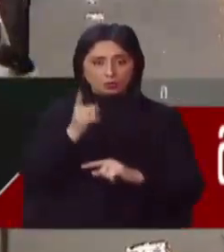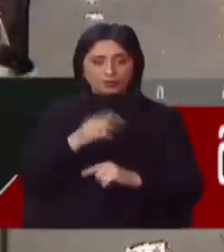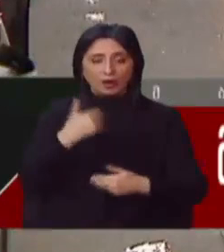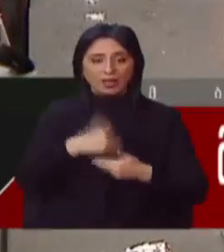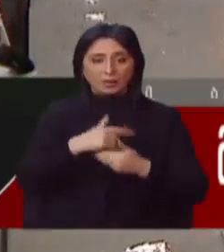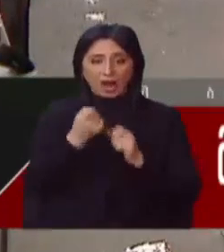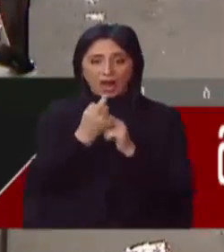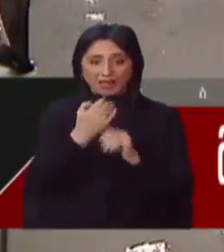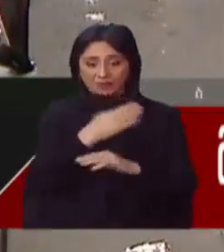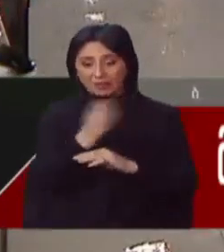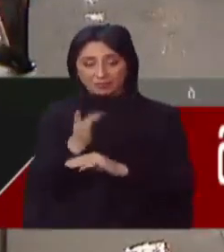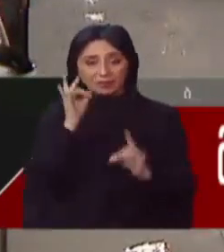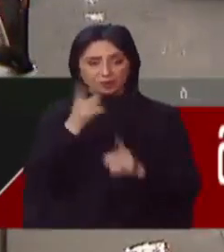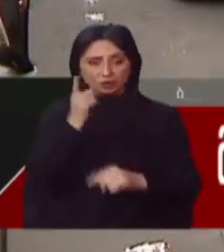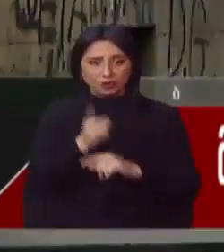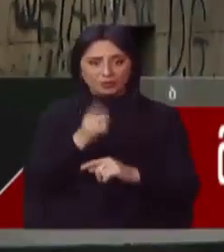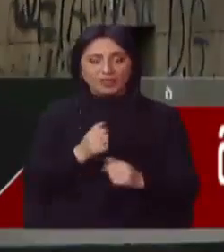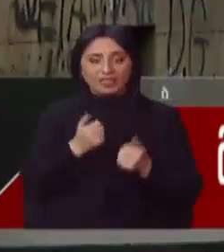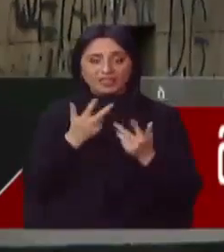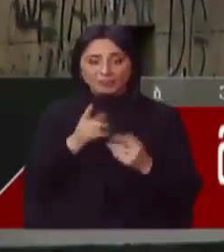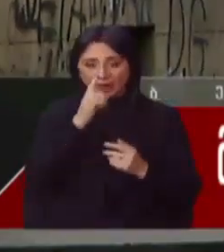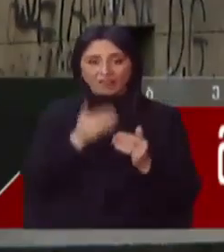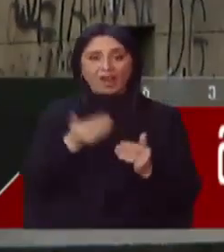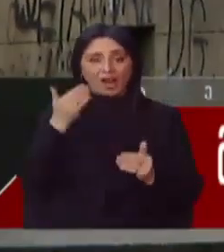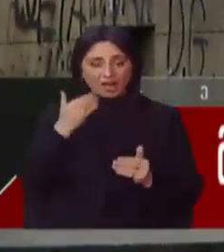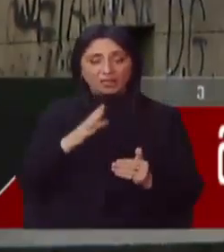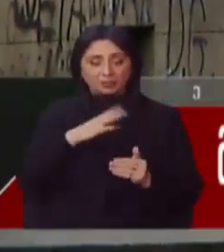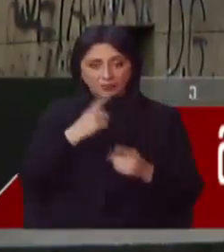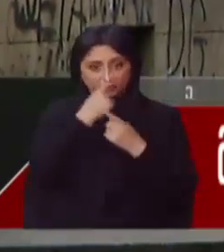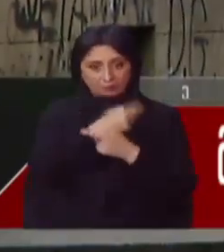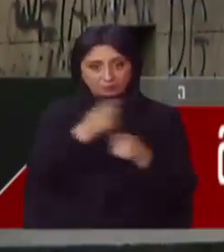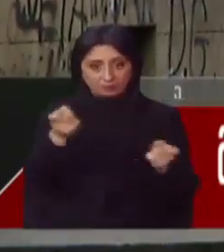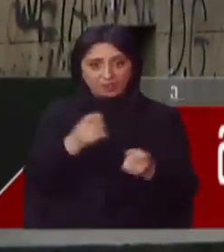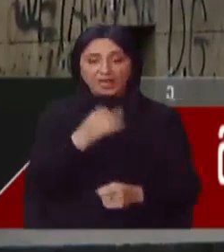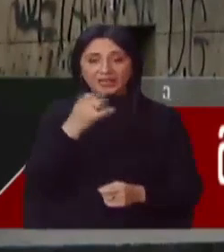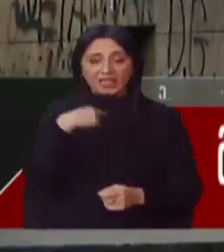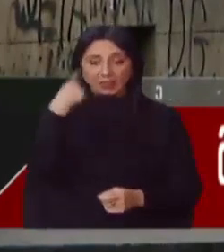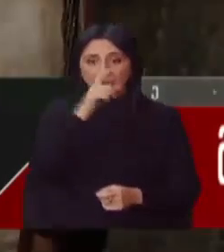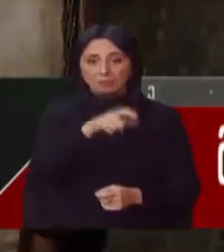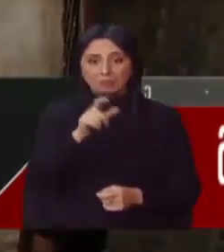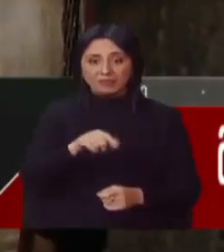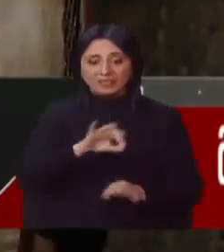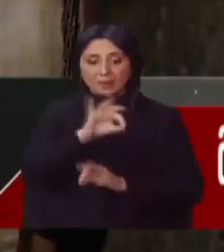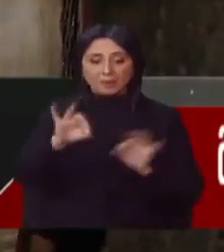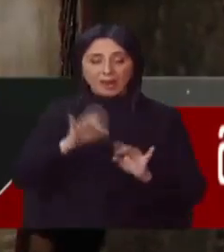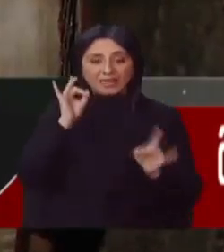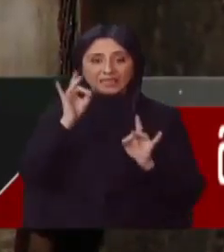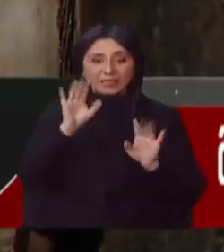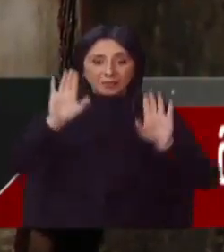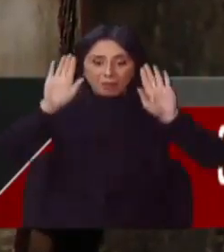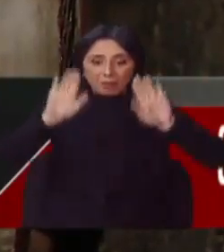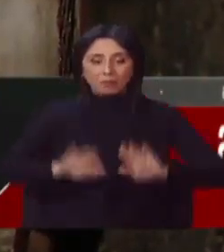ინსპექციის ხელმძღვანელი აცხადებს, ცვლილება რამდენიმე თვით ადრე იყო დაანონსებული და დაინტერესებულ პირებს ფართების ხმის